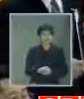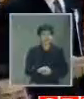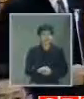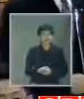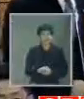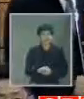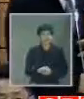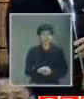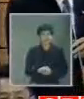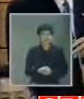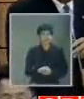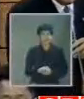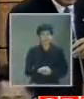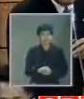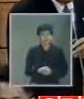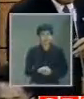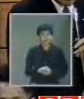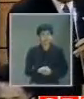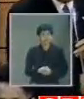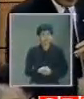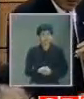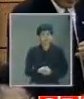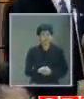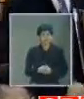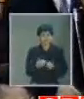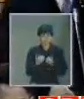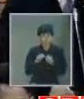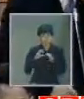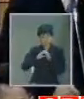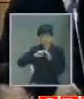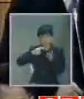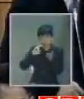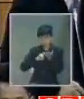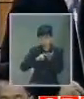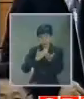มาตอนรับรองงบดุล